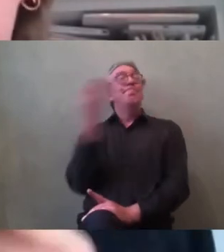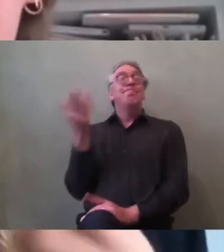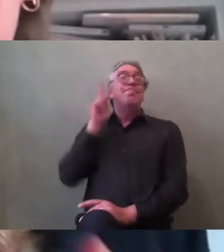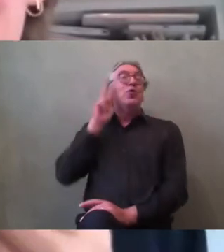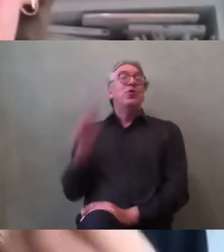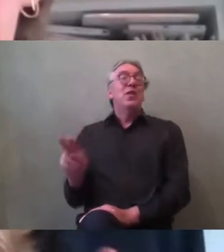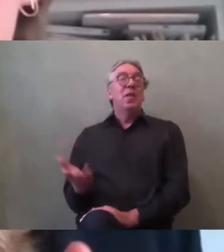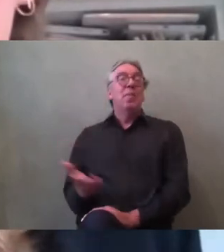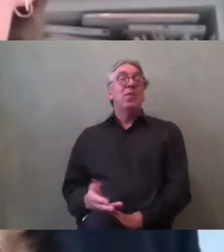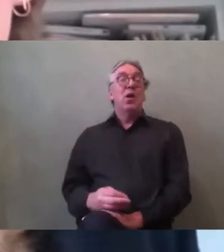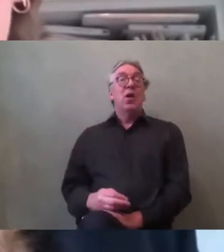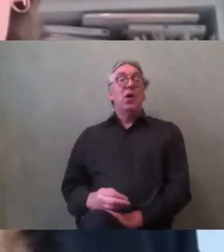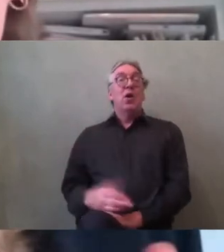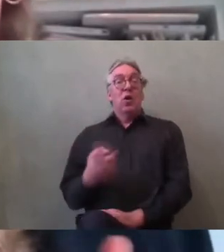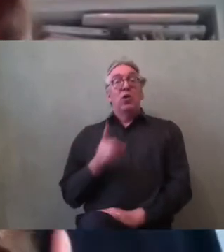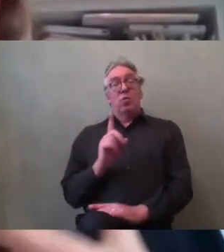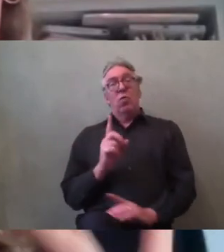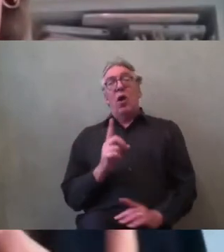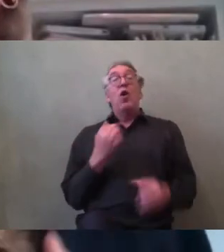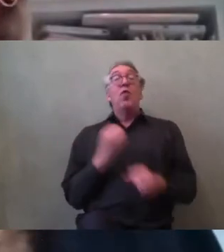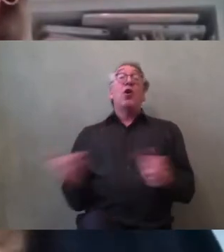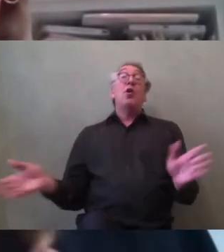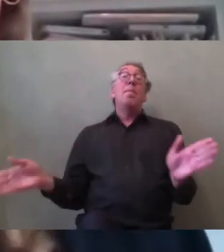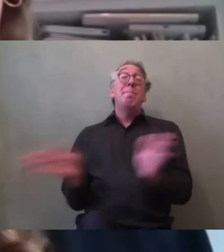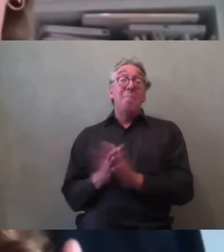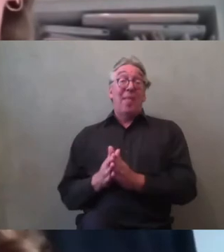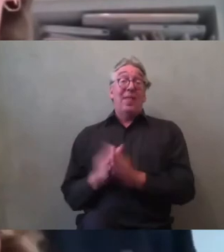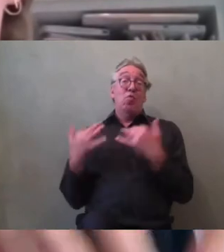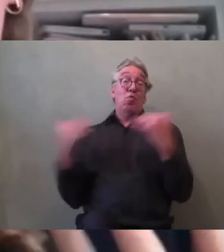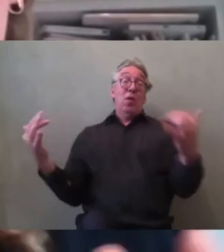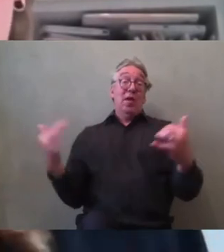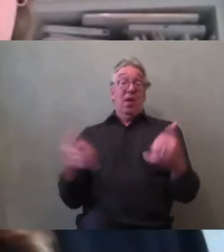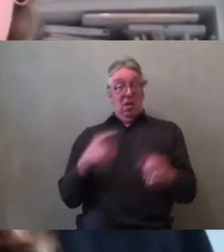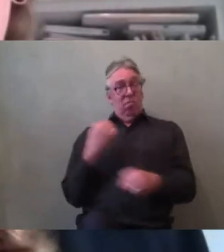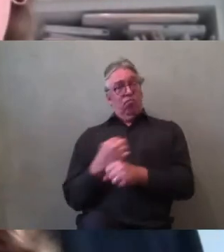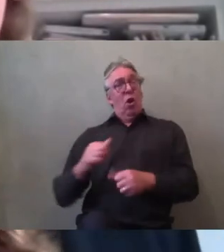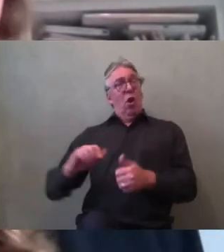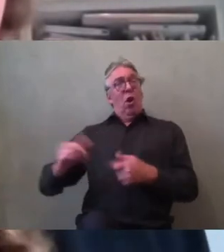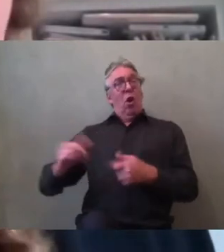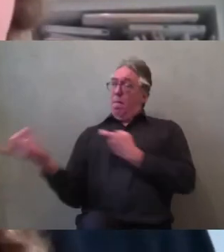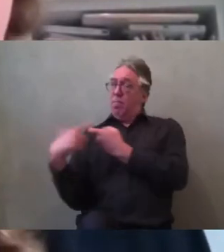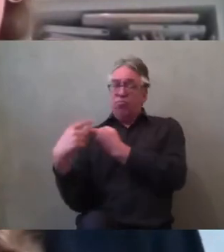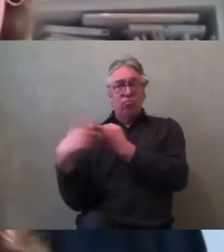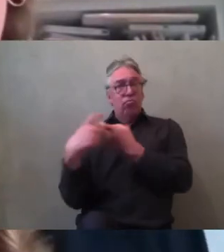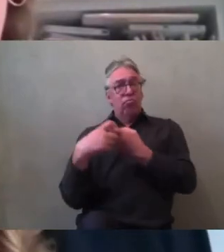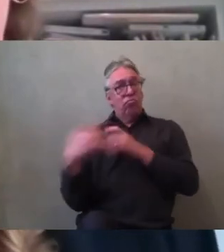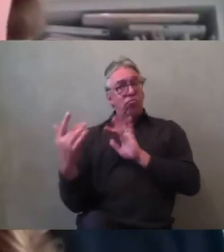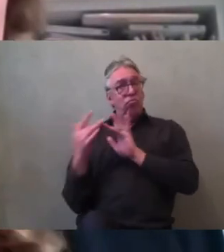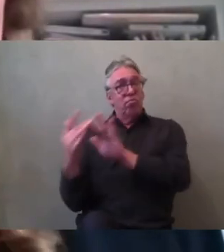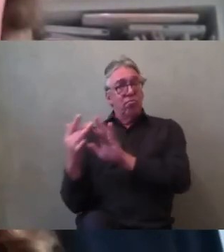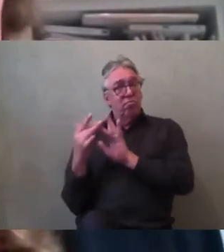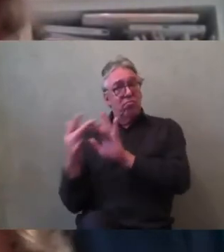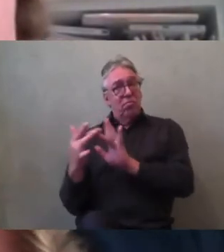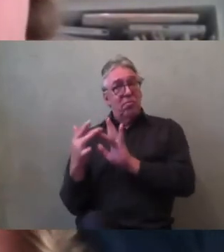nogmaals, werk met het publiek samen, sluit partnerschappen en voor ons heeft dat dit onderzoek toegeleid dat we